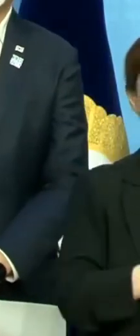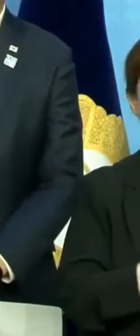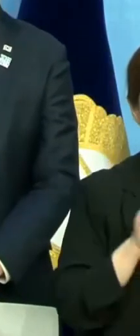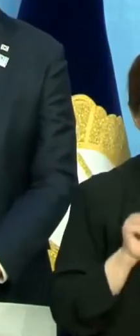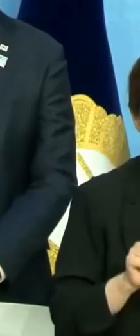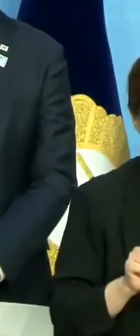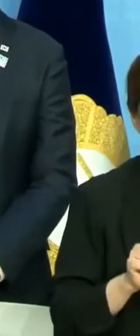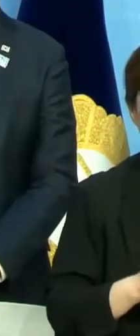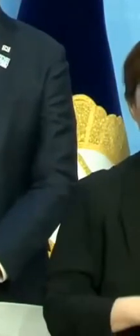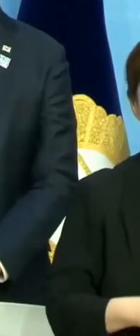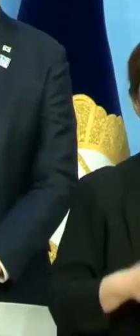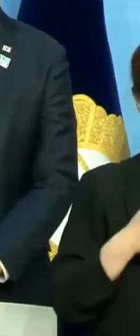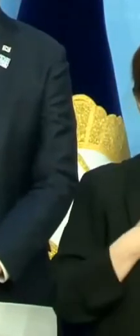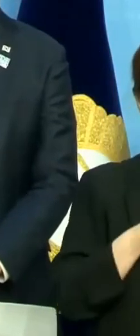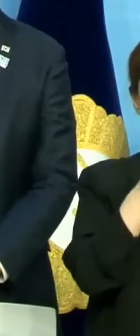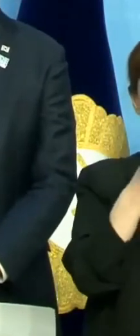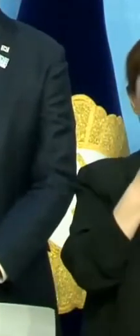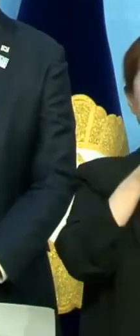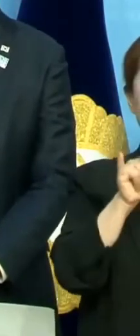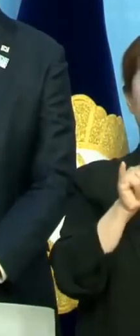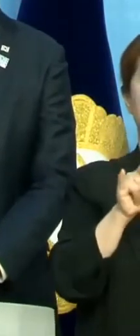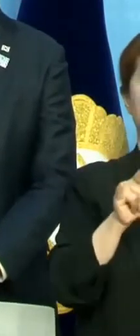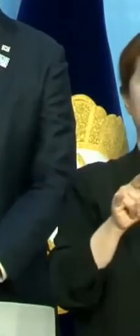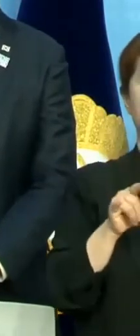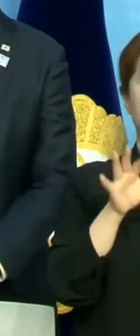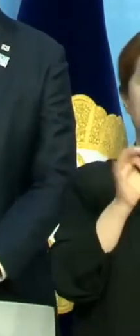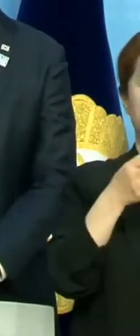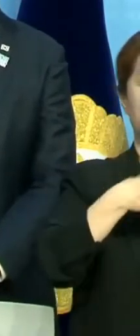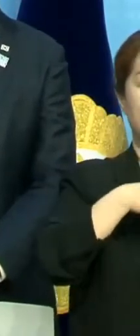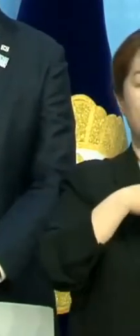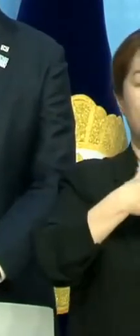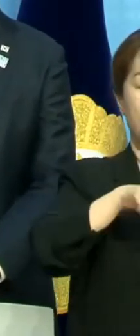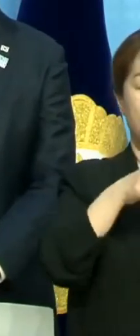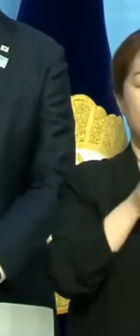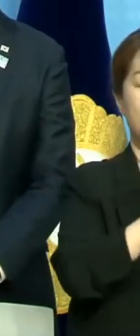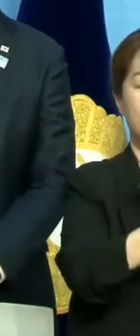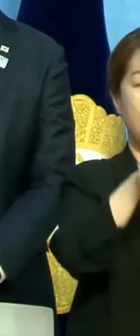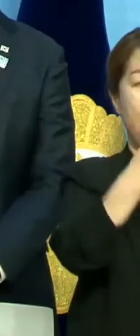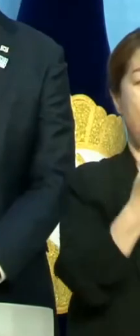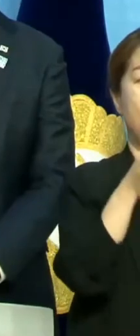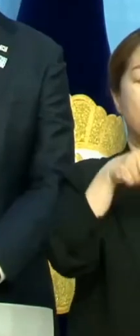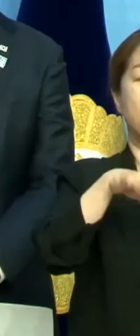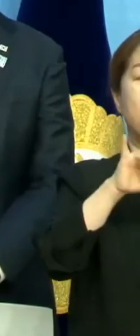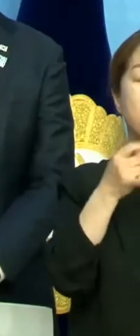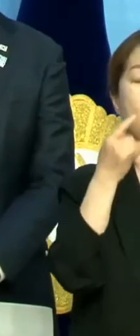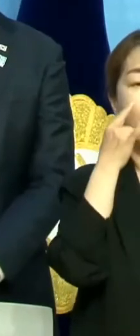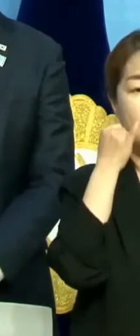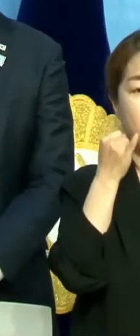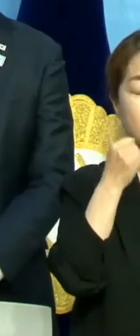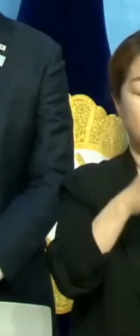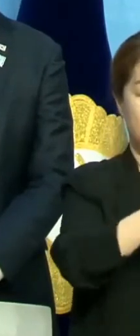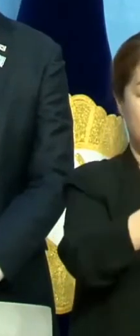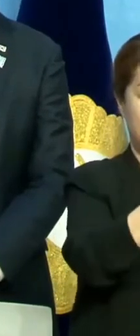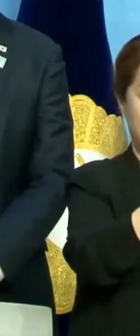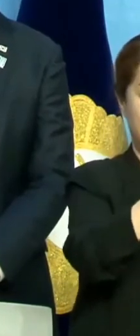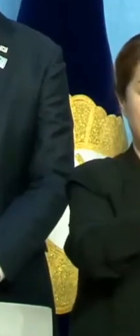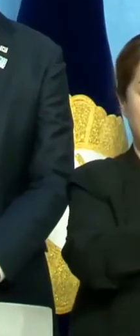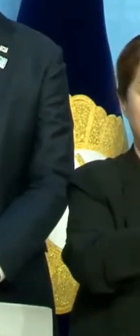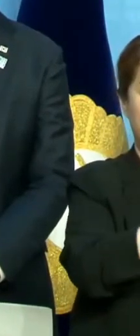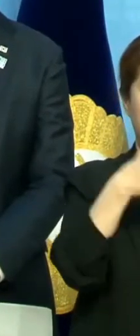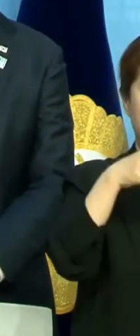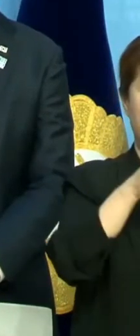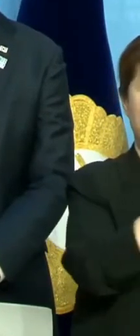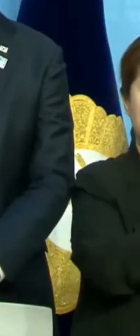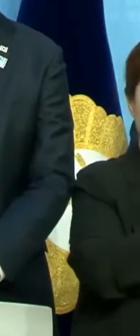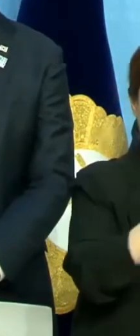안녕하십니까. 저는 현대건설 프로배구 선수 고유민이 엄마입니다. 초등학교 6학년 때 배구에